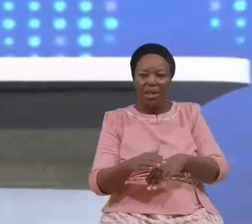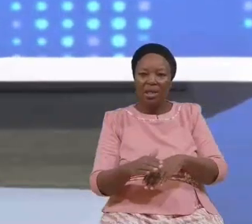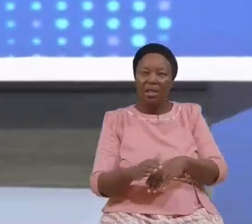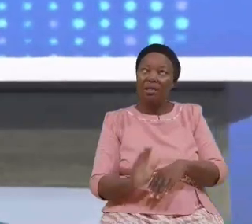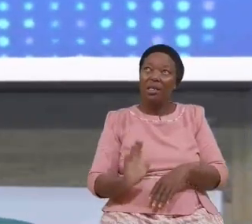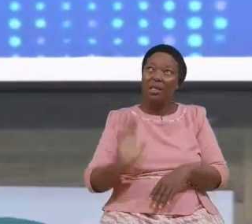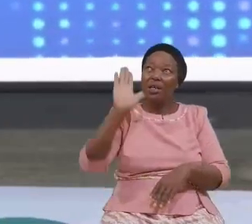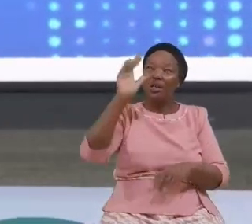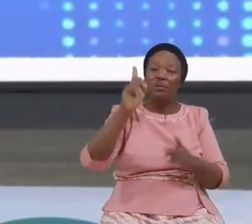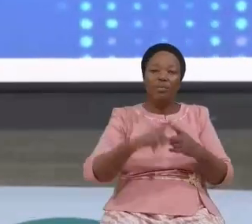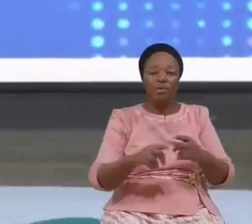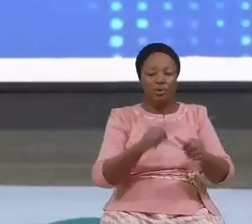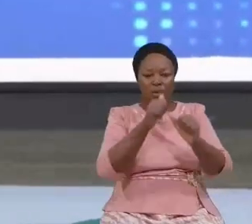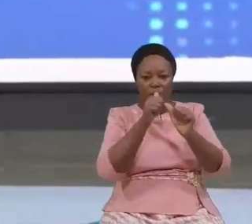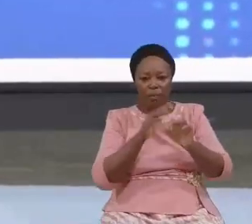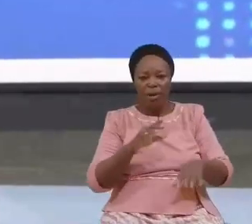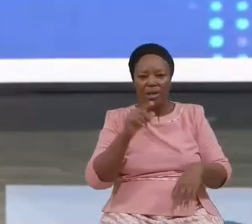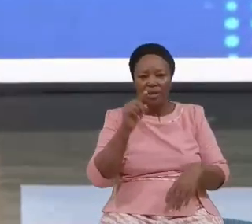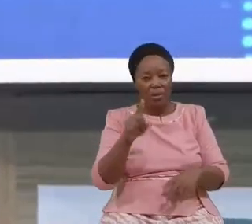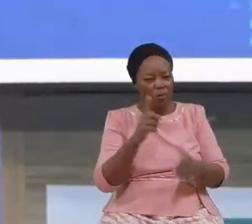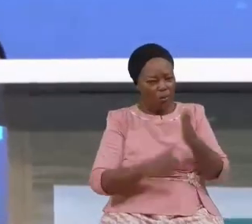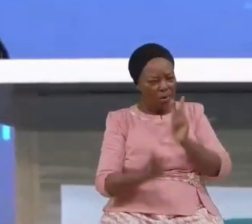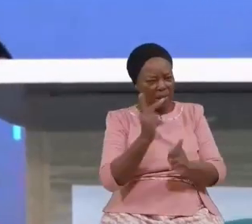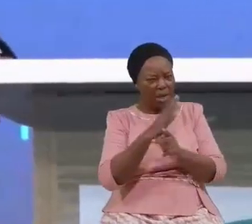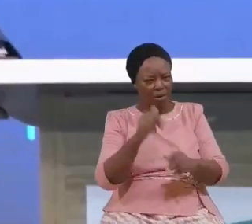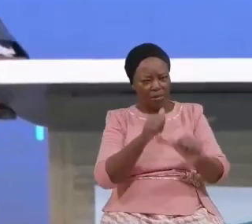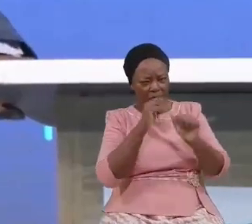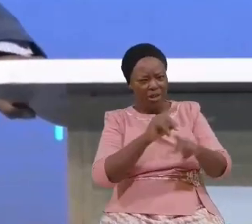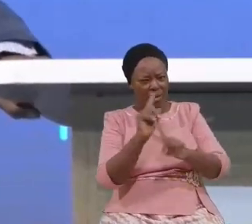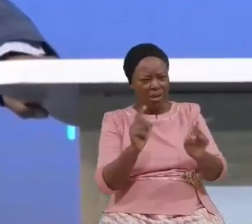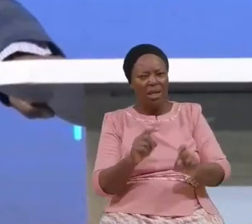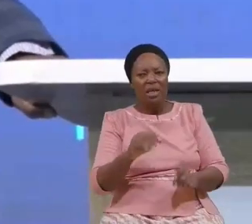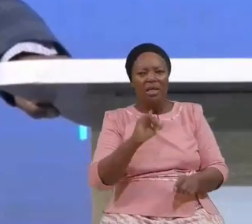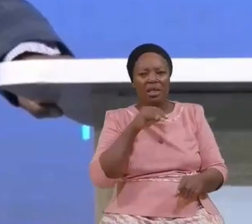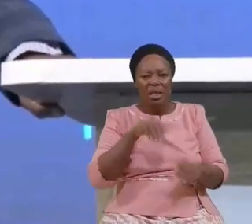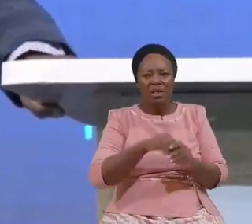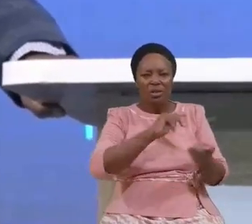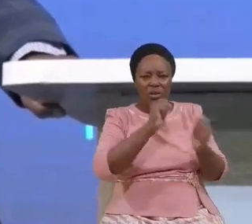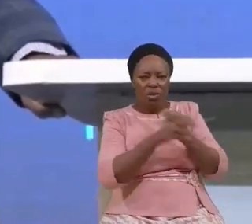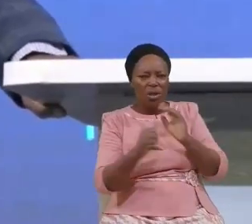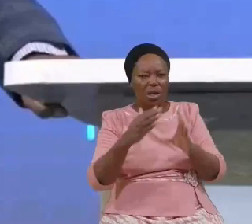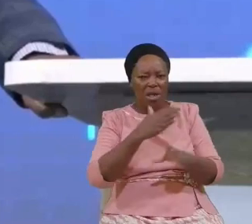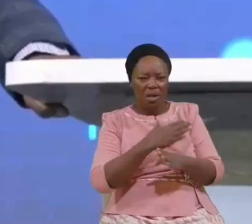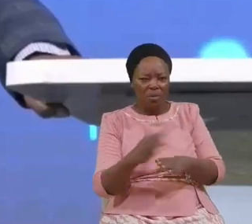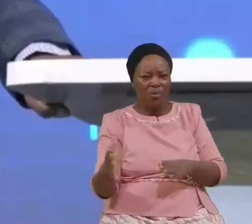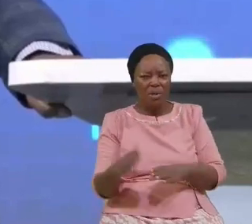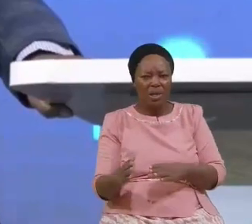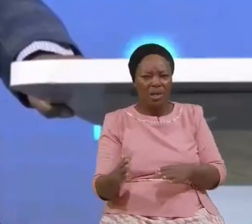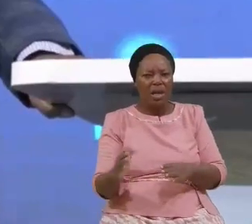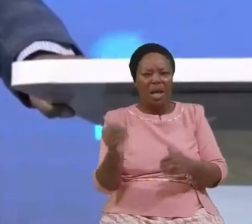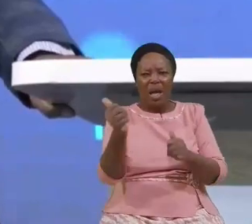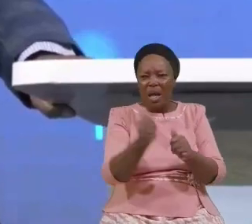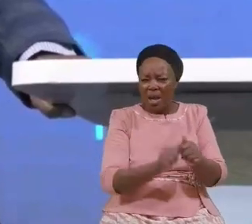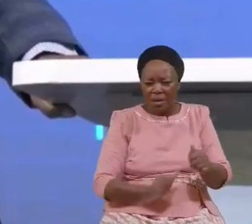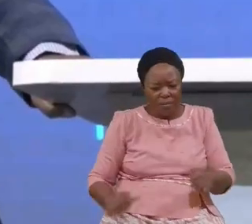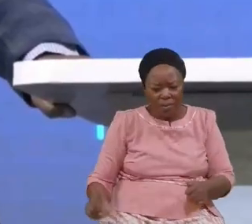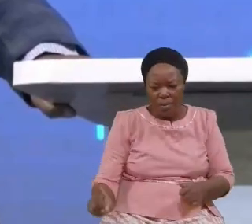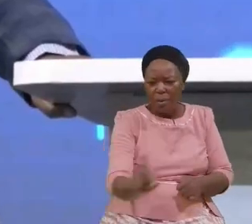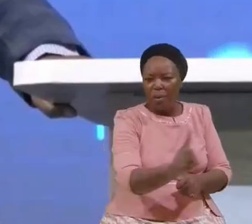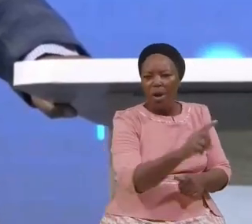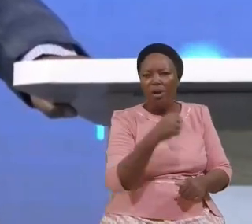pour vous bénir que le ciel doit recevoir jusqu'au temps de rétablissement de tout chaud donc tu as parlé enseignement